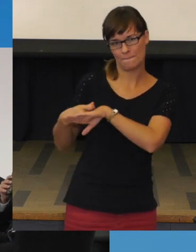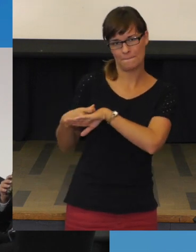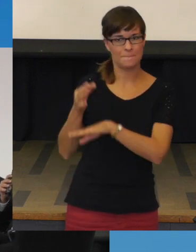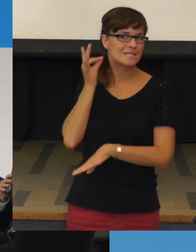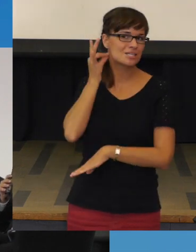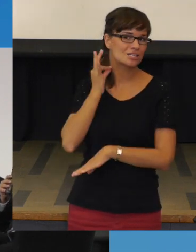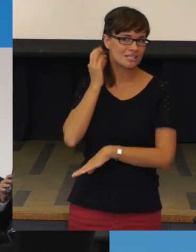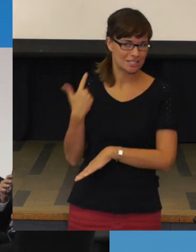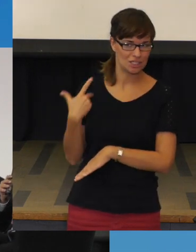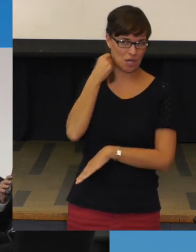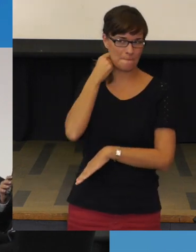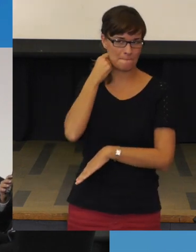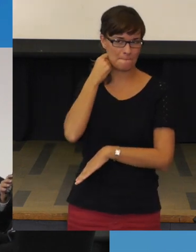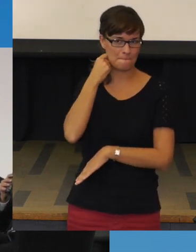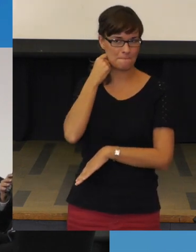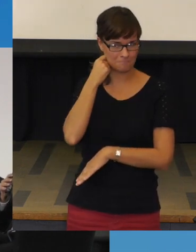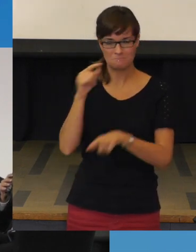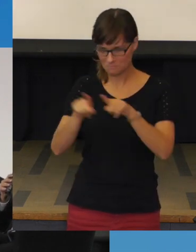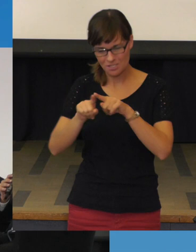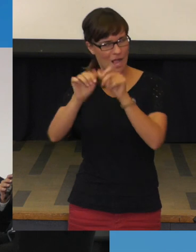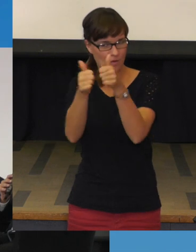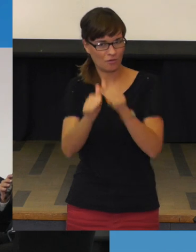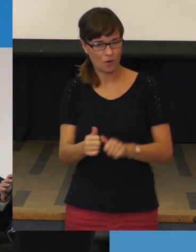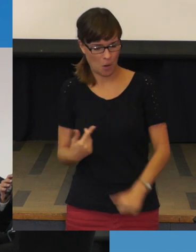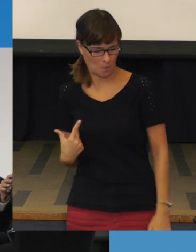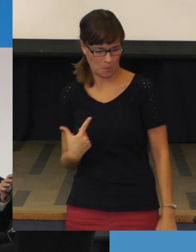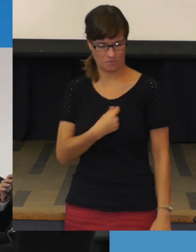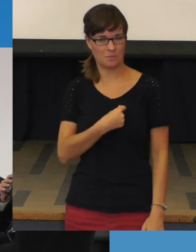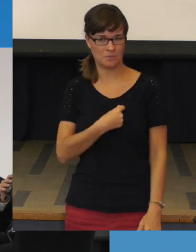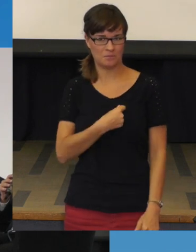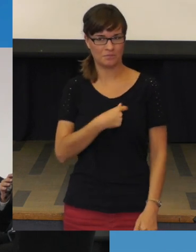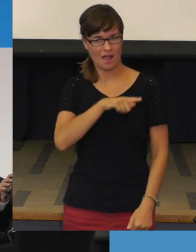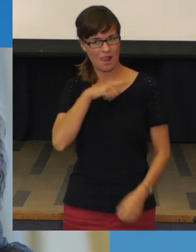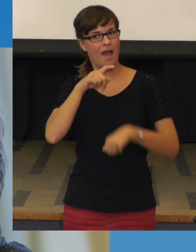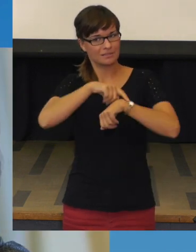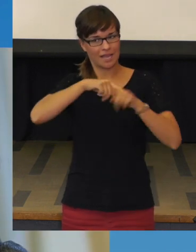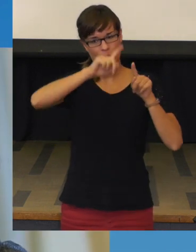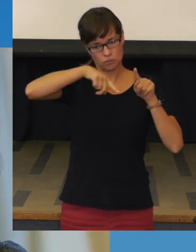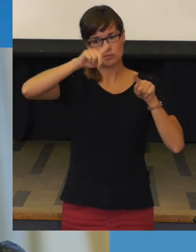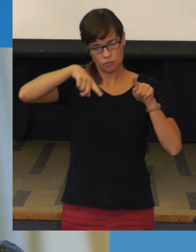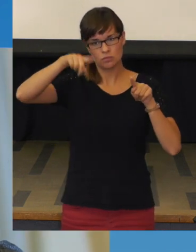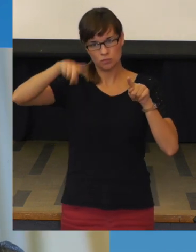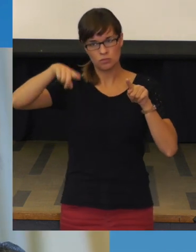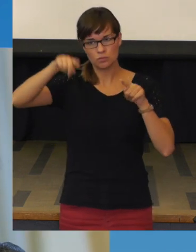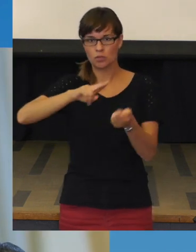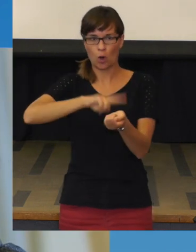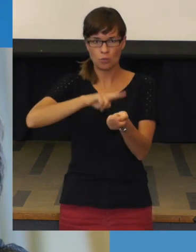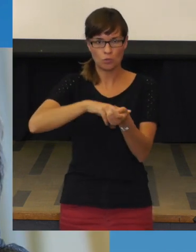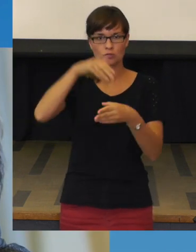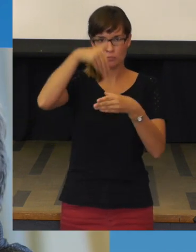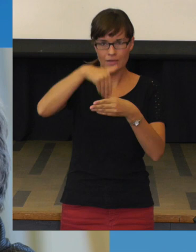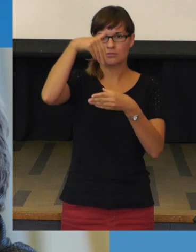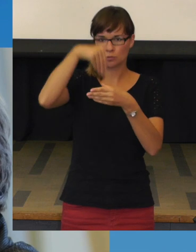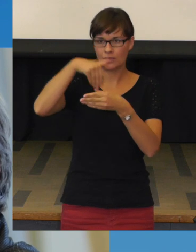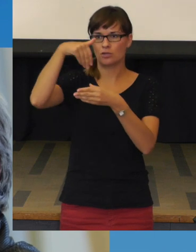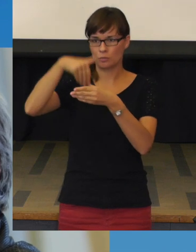kann oder drücken kann. Und dieser ist ein Langzeit-EKG, was permanent den Rhythmus speichert.